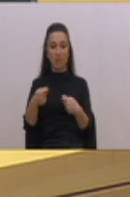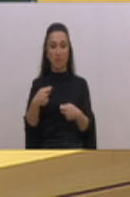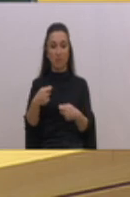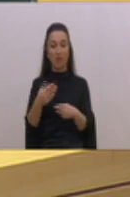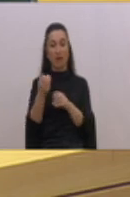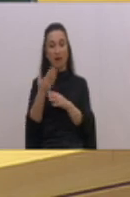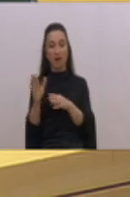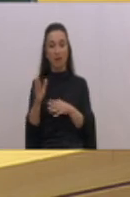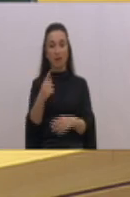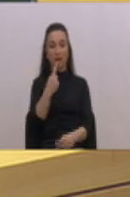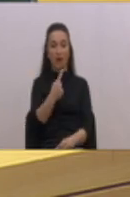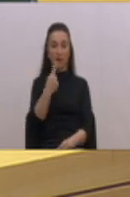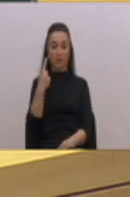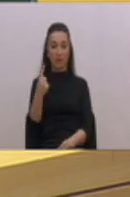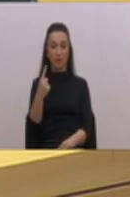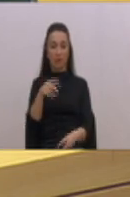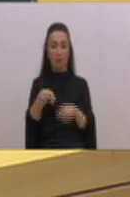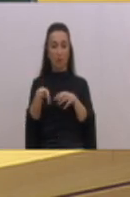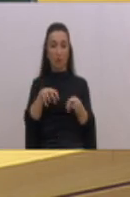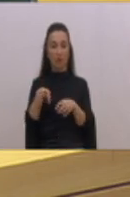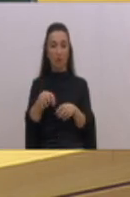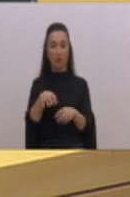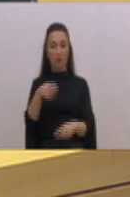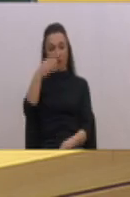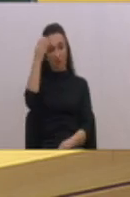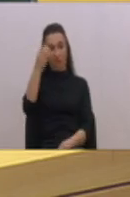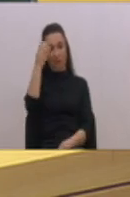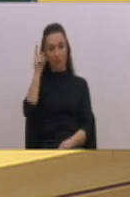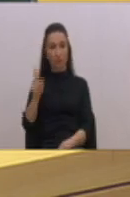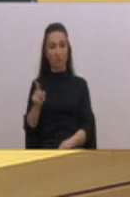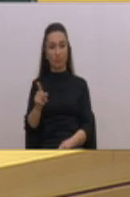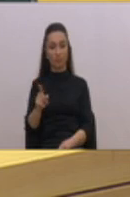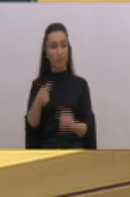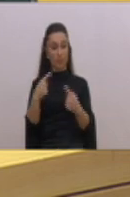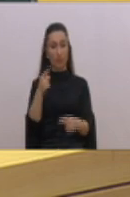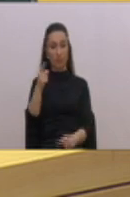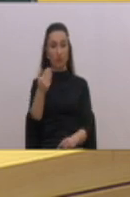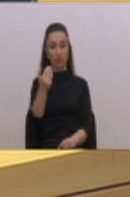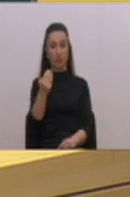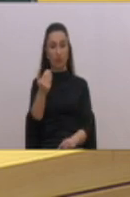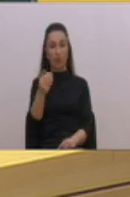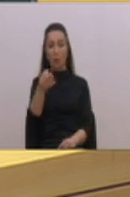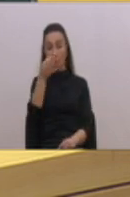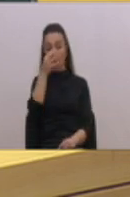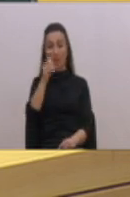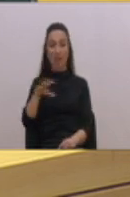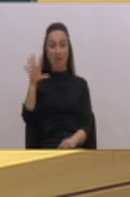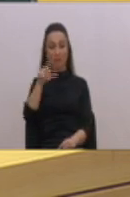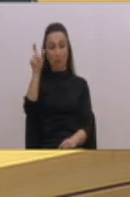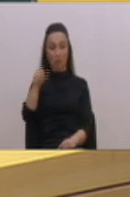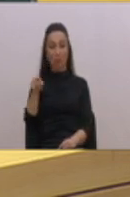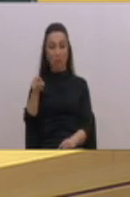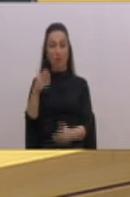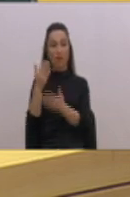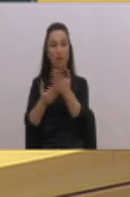გარდა ერთადერთი ოლიგარქისა ამ ქვეყანაში, ბიძინა ივანიშვილს. და სხვათა შორის თქვენმა მოწოდებულმა ევროკომისარმაც